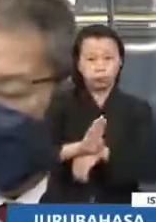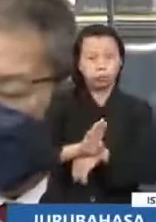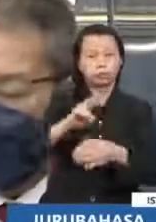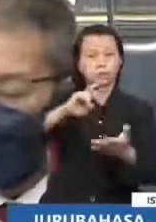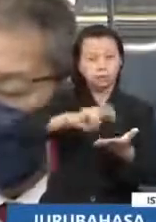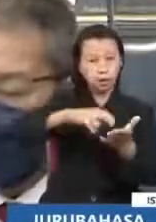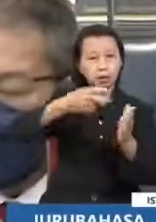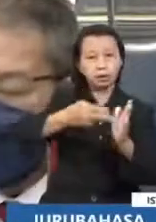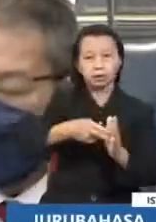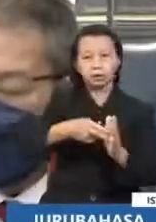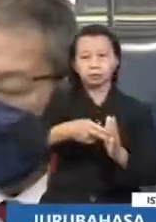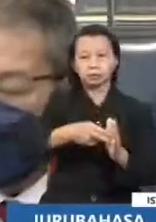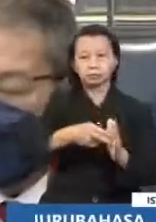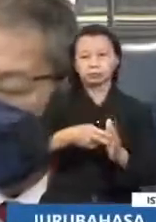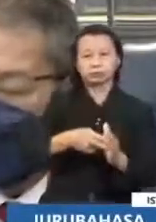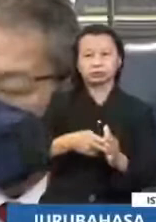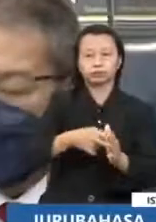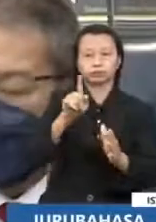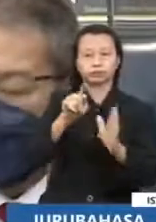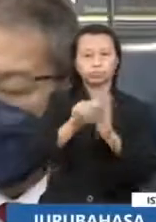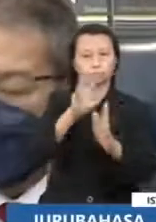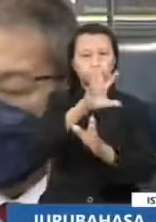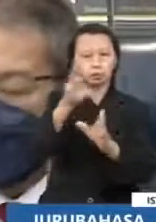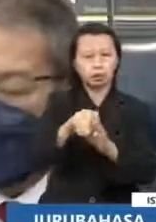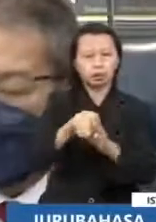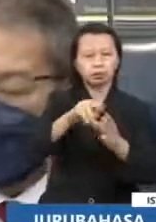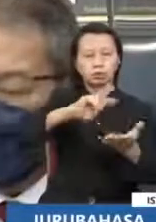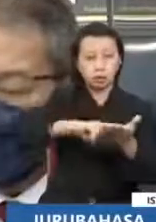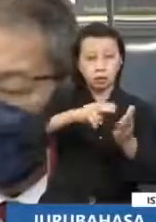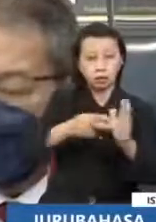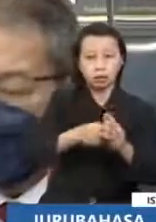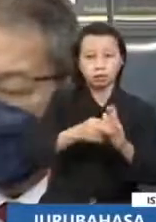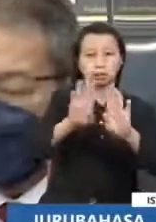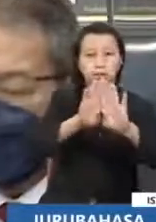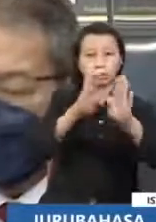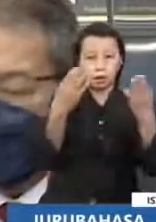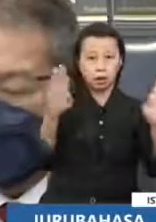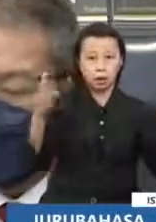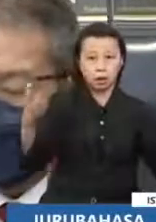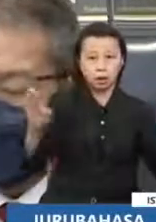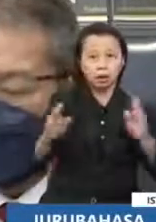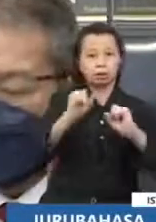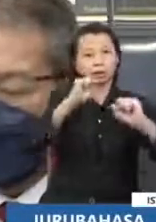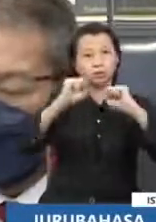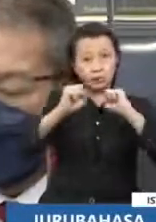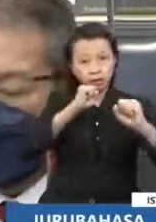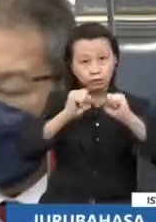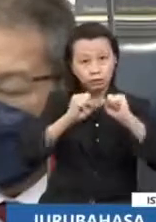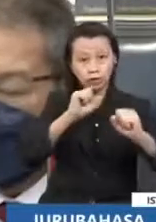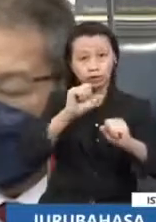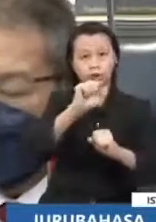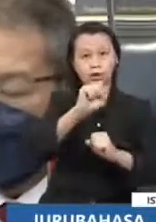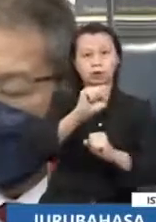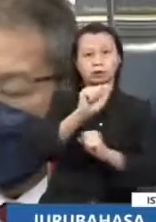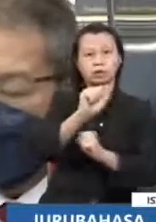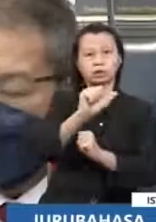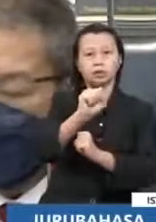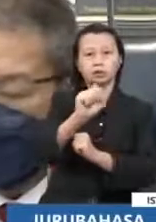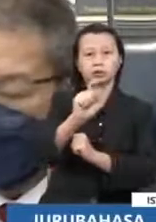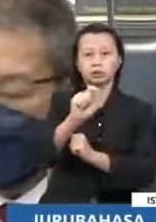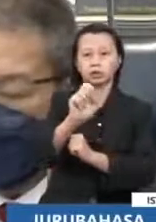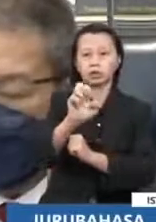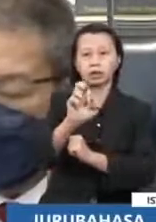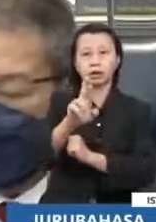yang bermaksud, yang termasuk makna bahasa, kesusastraan, bagaimana